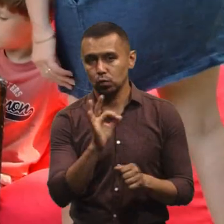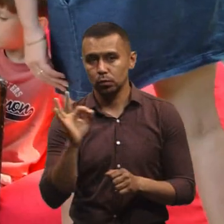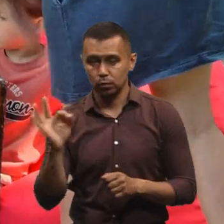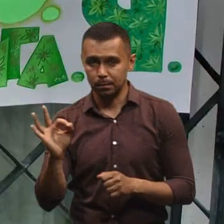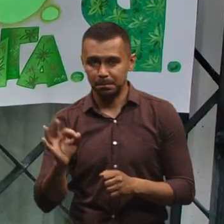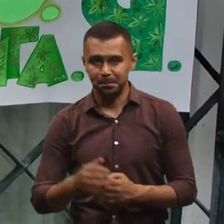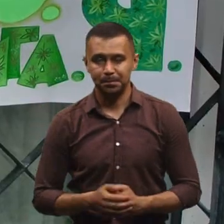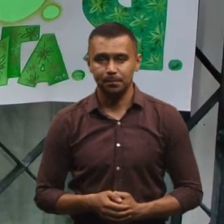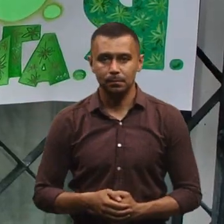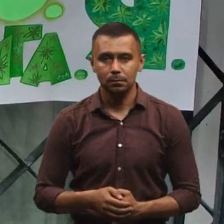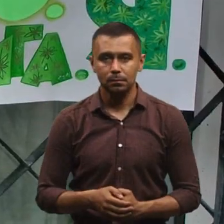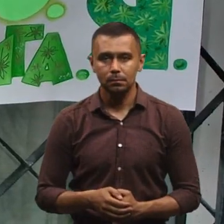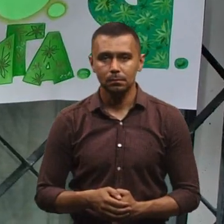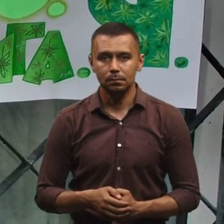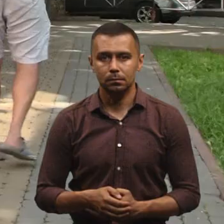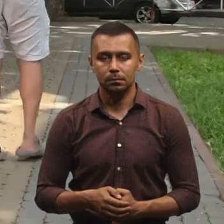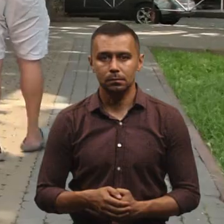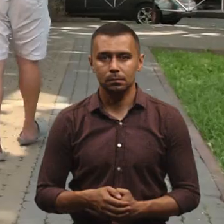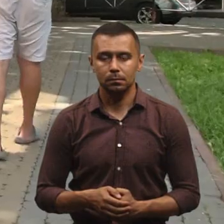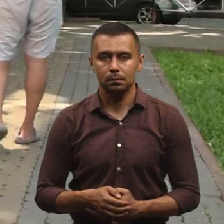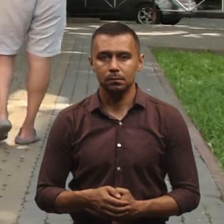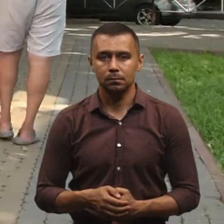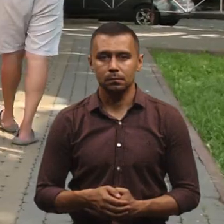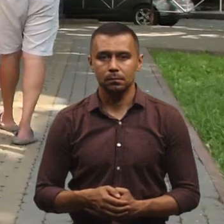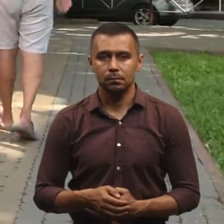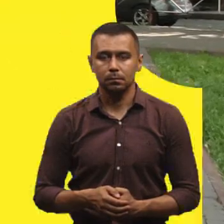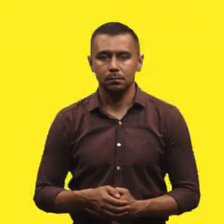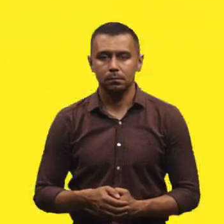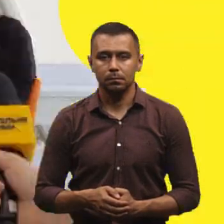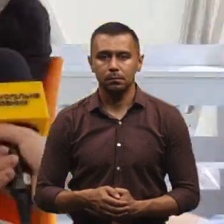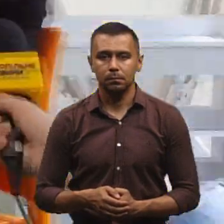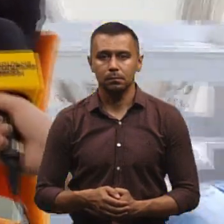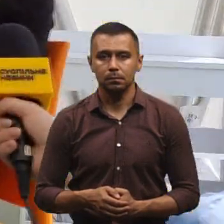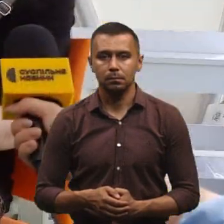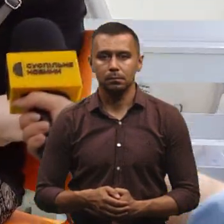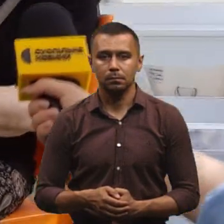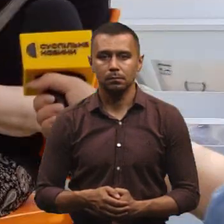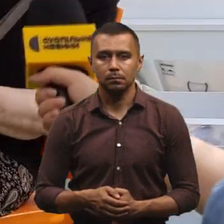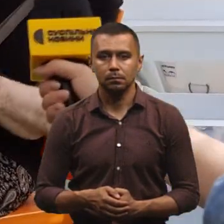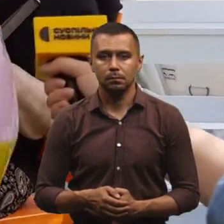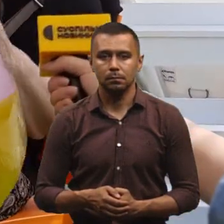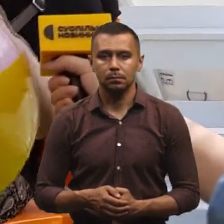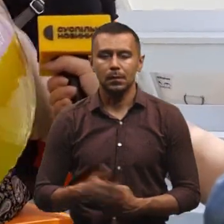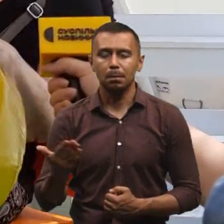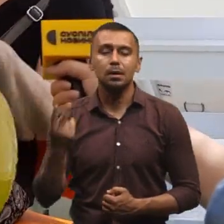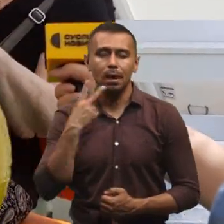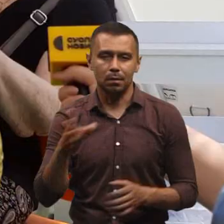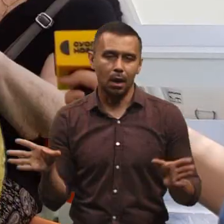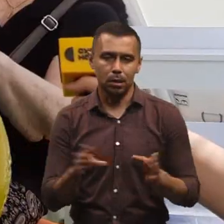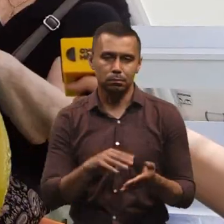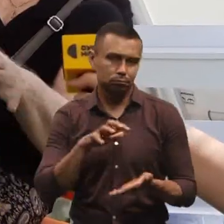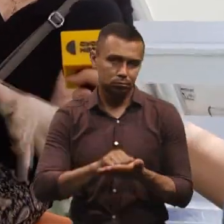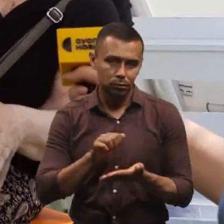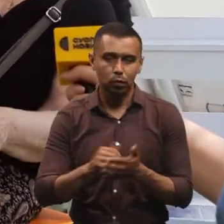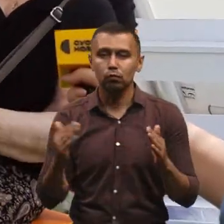Ярослав антошевська Юрій чорний суспільні новини Хмельницький ми з нею завжди займаємося і